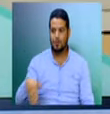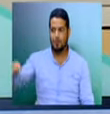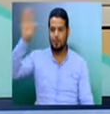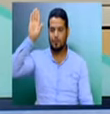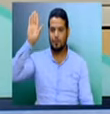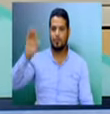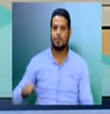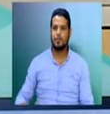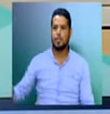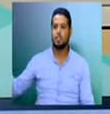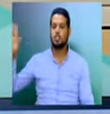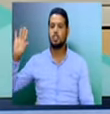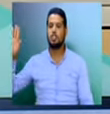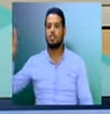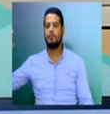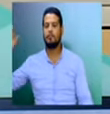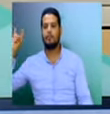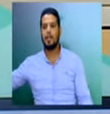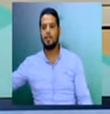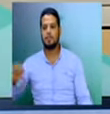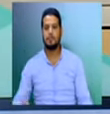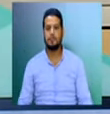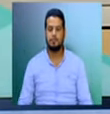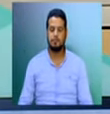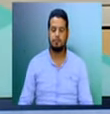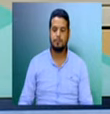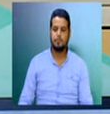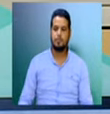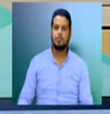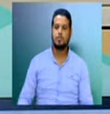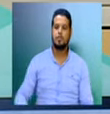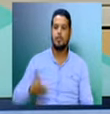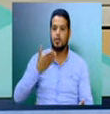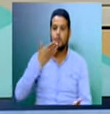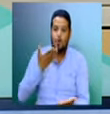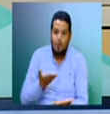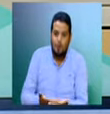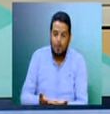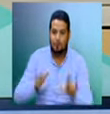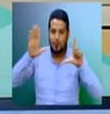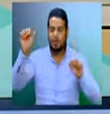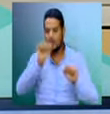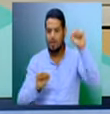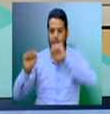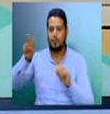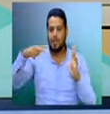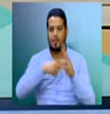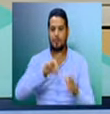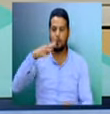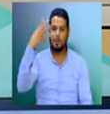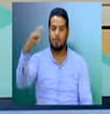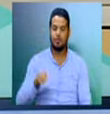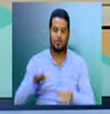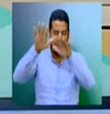يوم 7 سبتمبر 2024. كونوا في الموعد وشاركوا معنا وساندونا بالتصويت